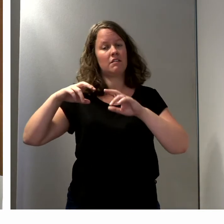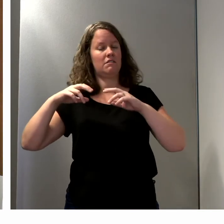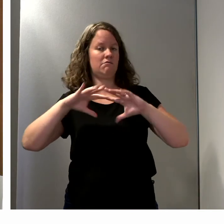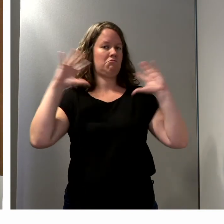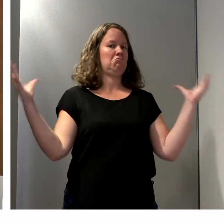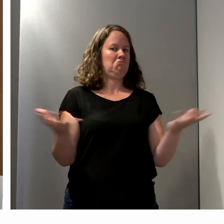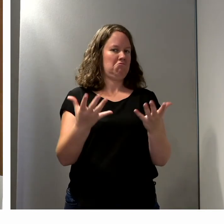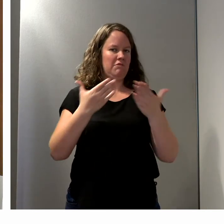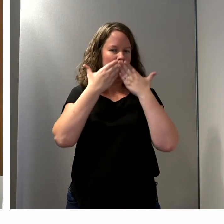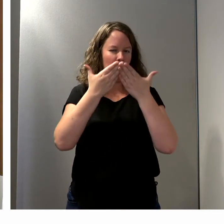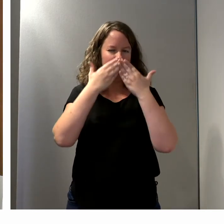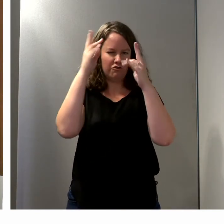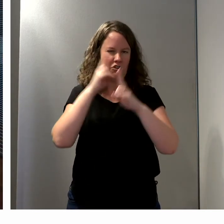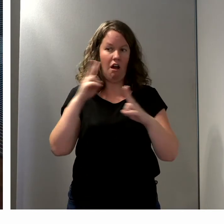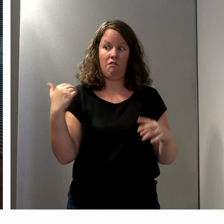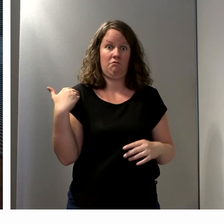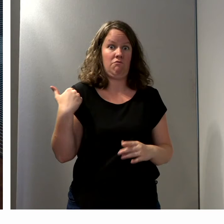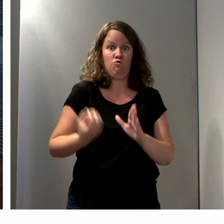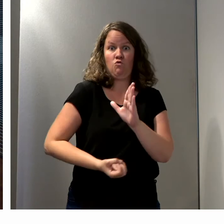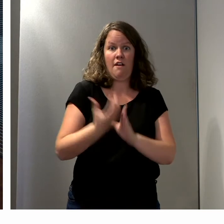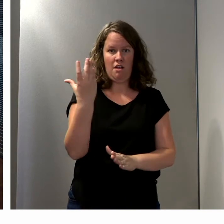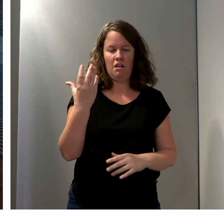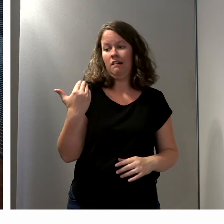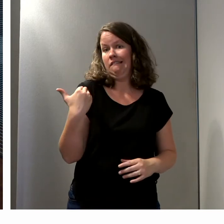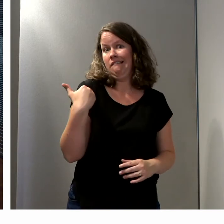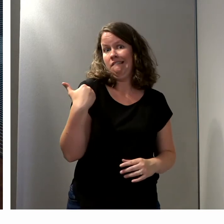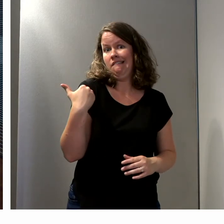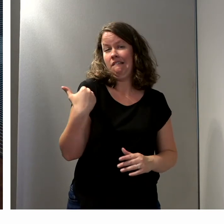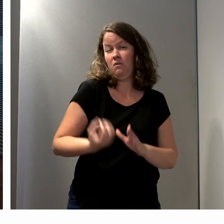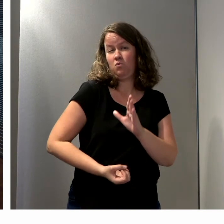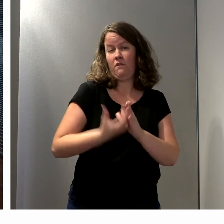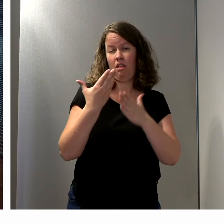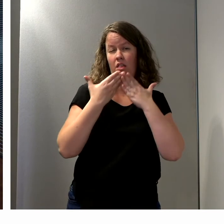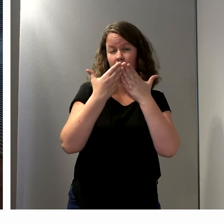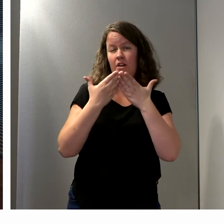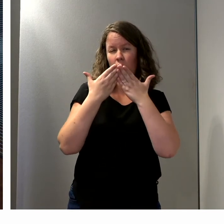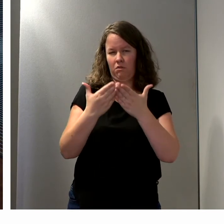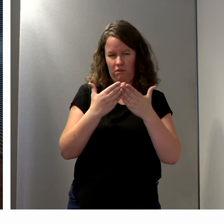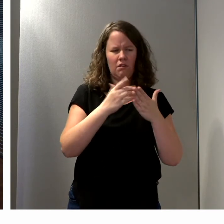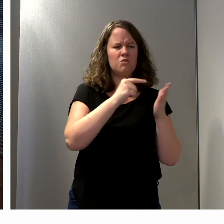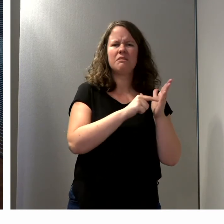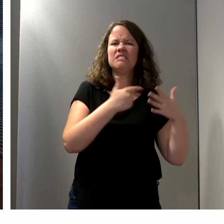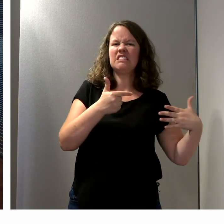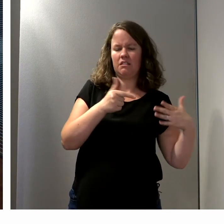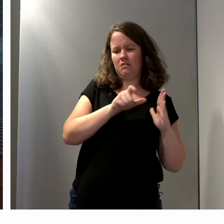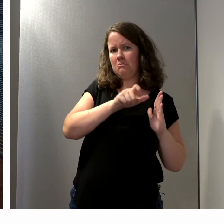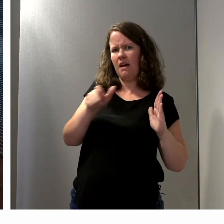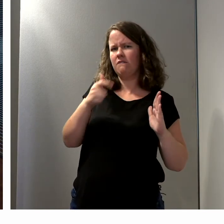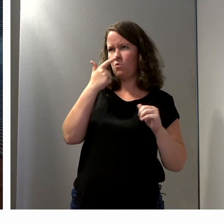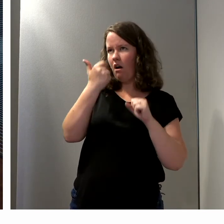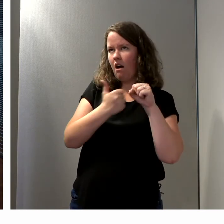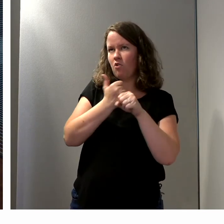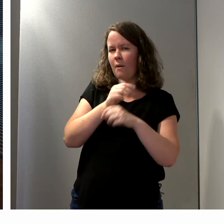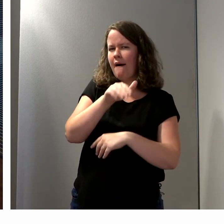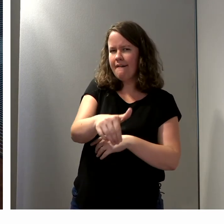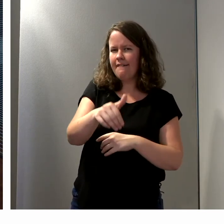sont elles-mêmes très, très récentes. La plus récente, après 2017, je crois qu'elle est arrivée 1 an ou 1